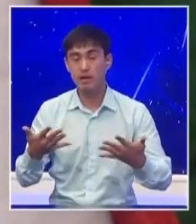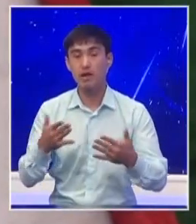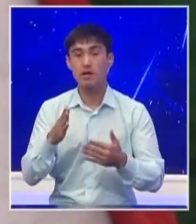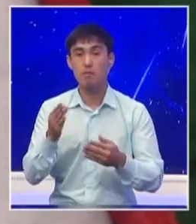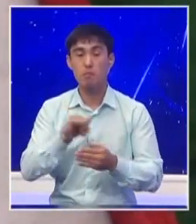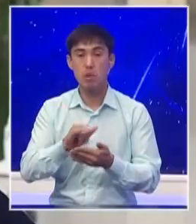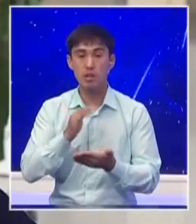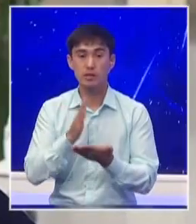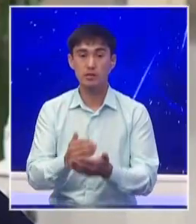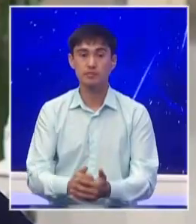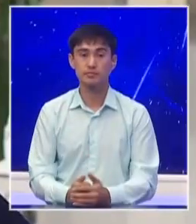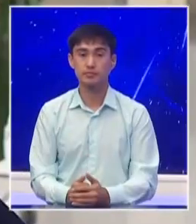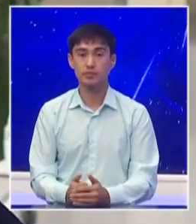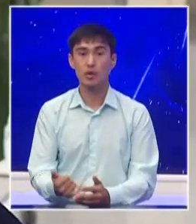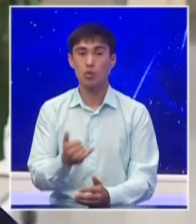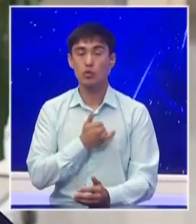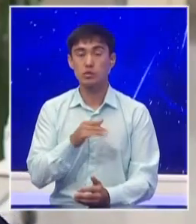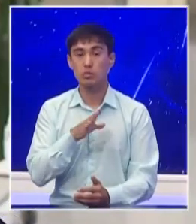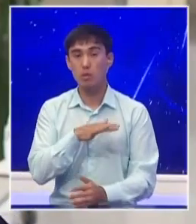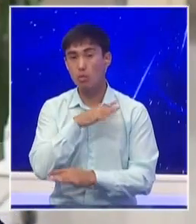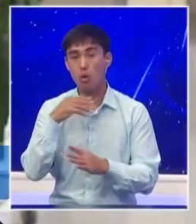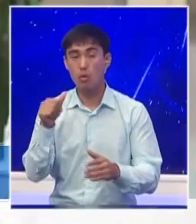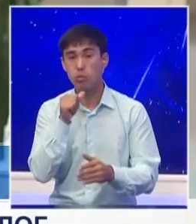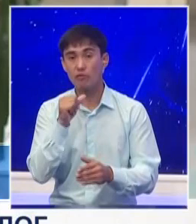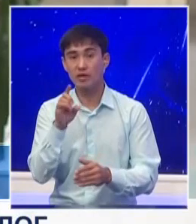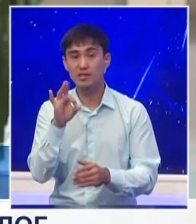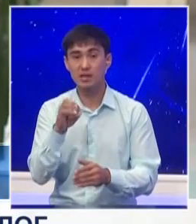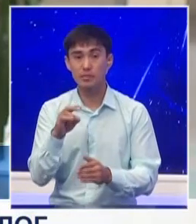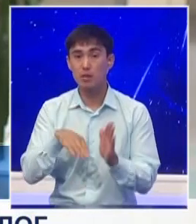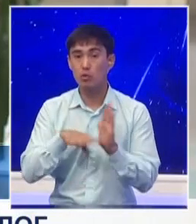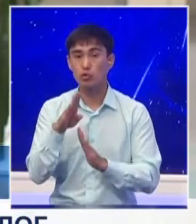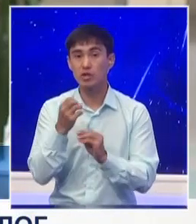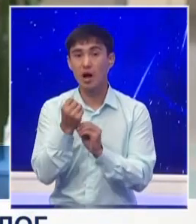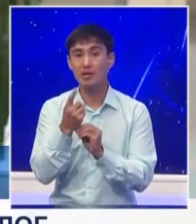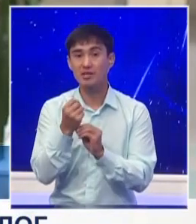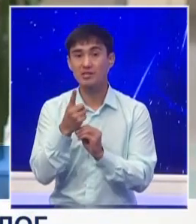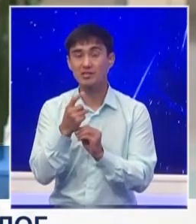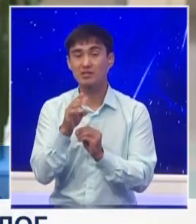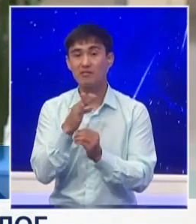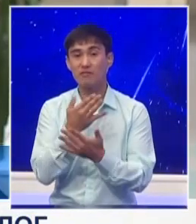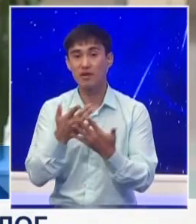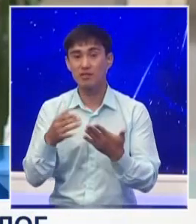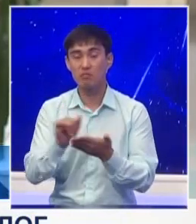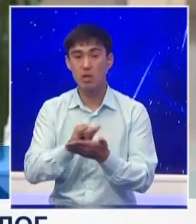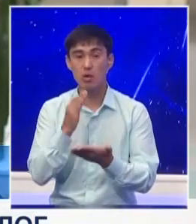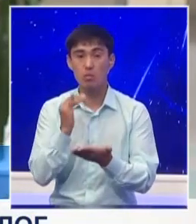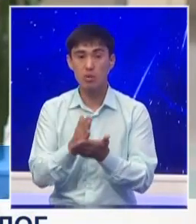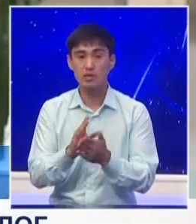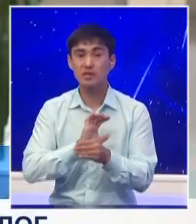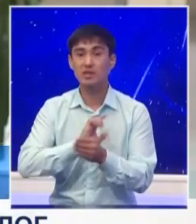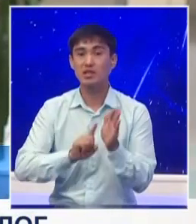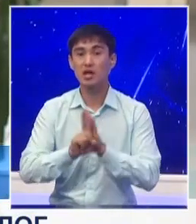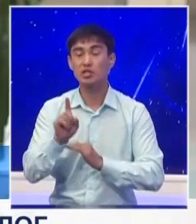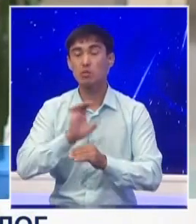видов мыла. У нас было много пробных рецептов. Вот самые лучшие 11 вариантов мыла мы запустили